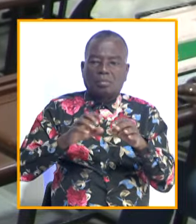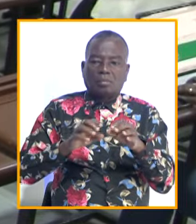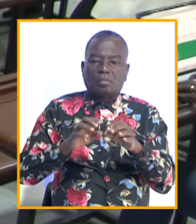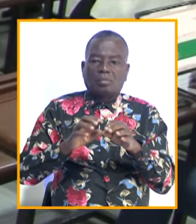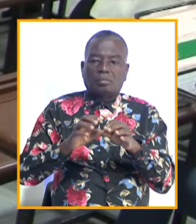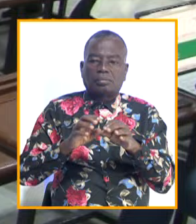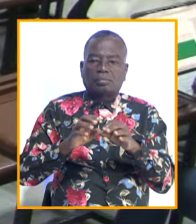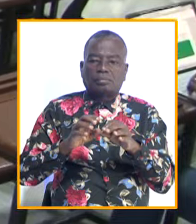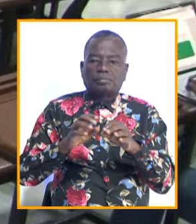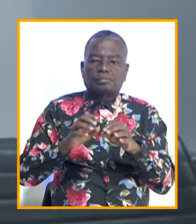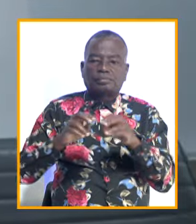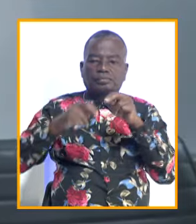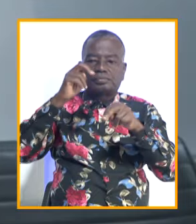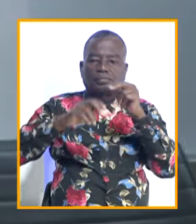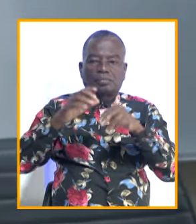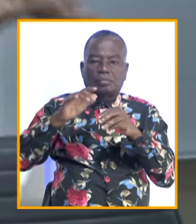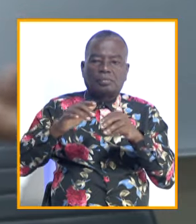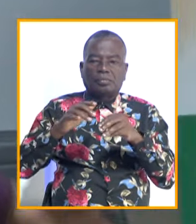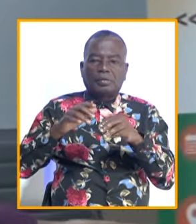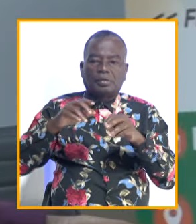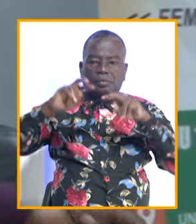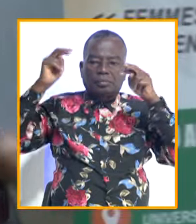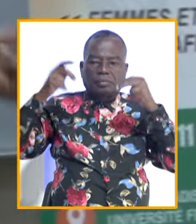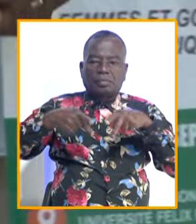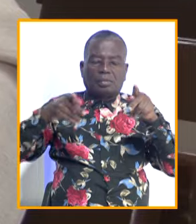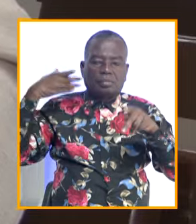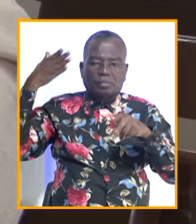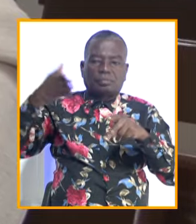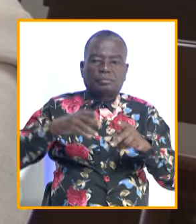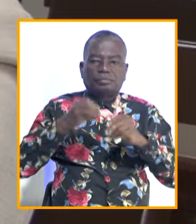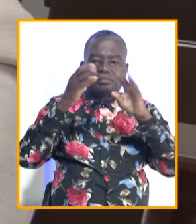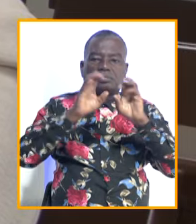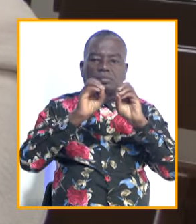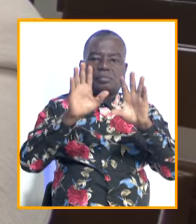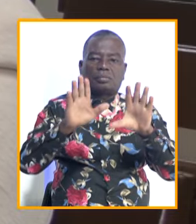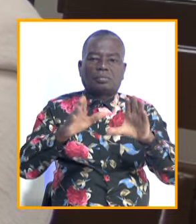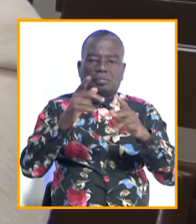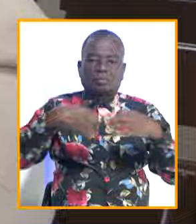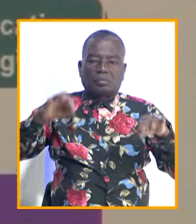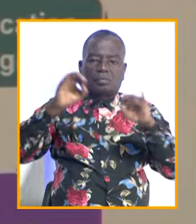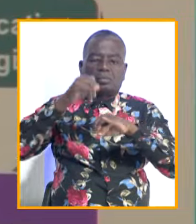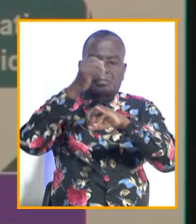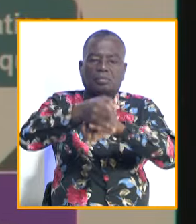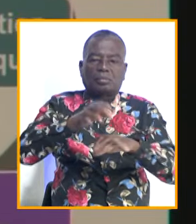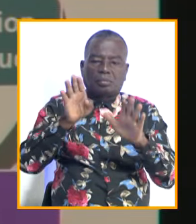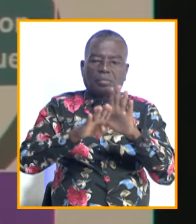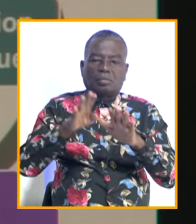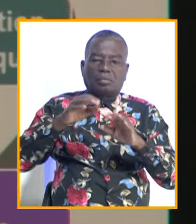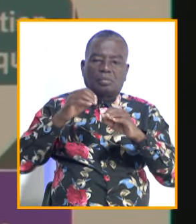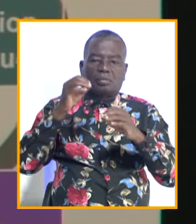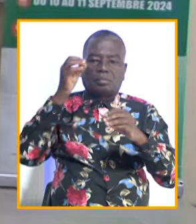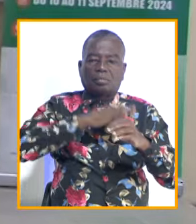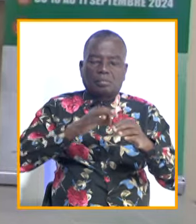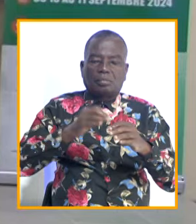les pairs, CNMAEP, ce thème permettra de mettre en lumière l'importance de l'investissement en faveur des femmes